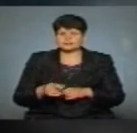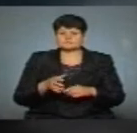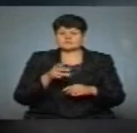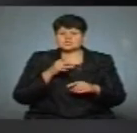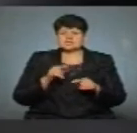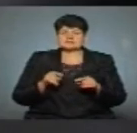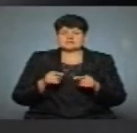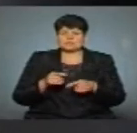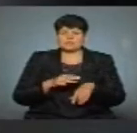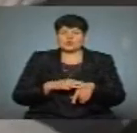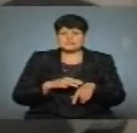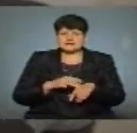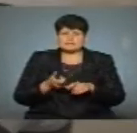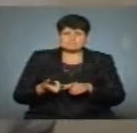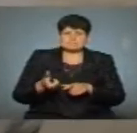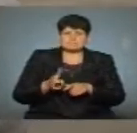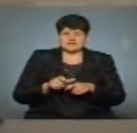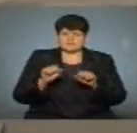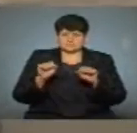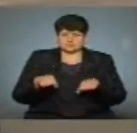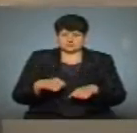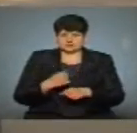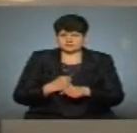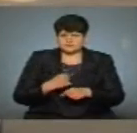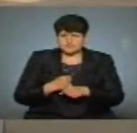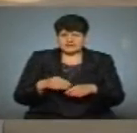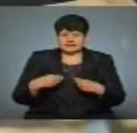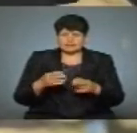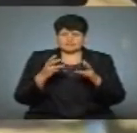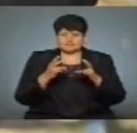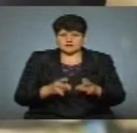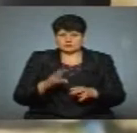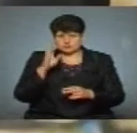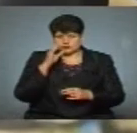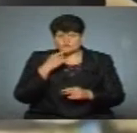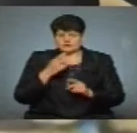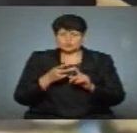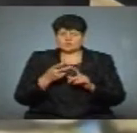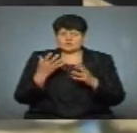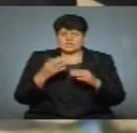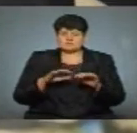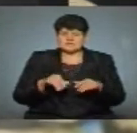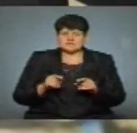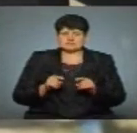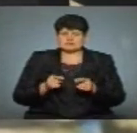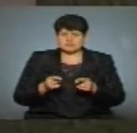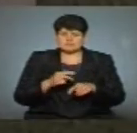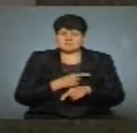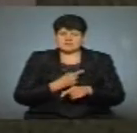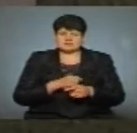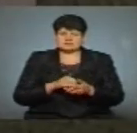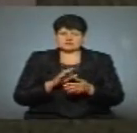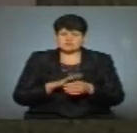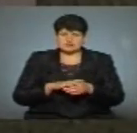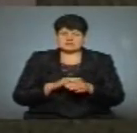час затримання поліцейські перевищили повноваження та завдали йому травм. Чоловік каже, на другий день після затримання медики зафіксували в нього